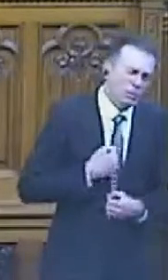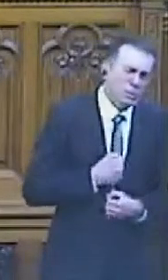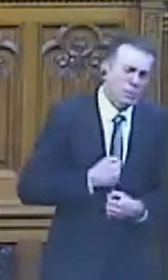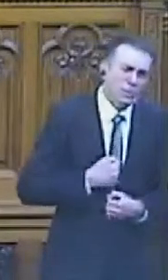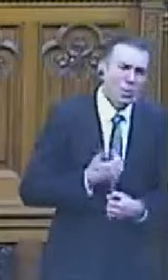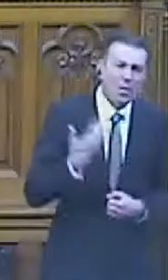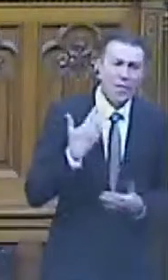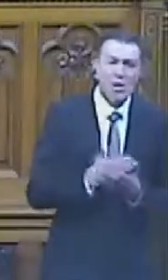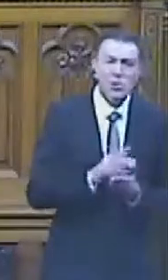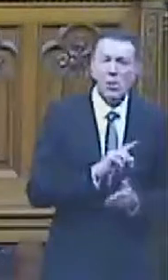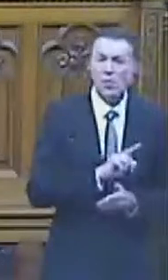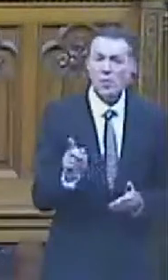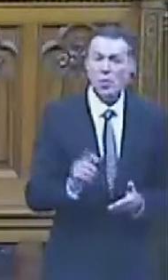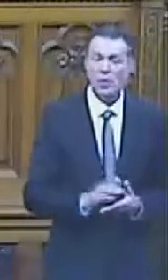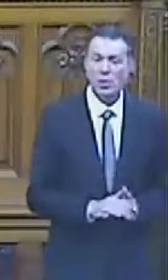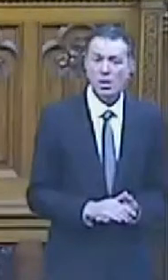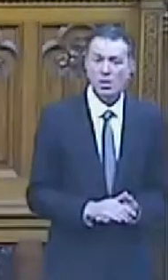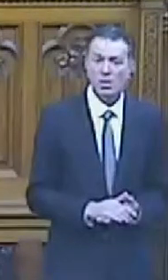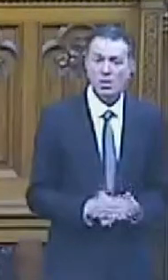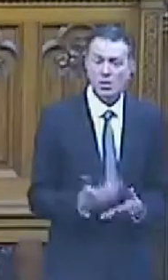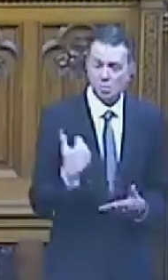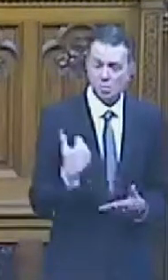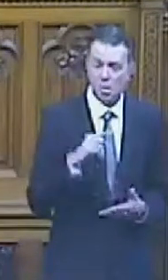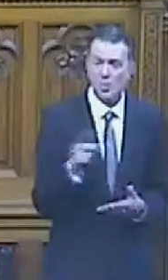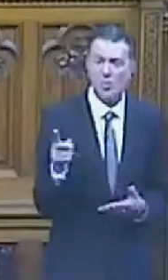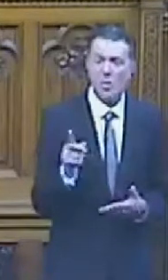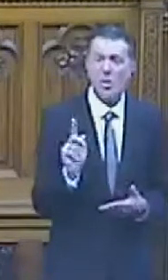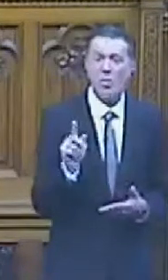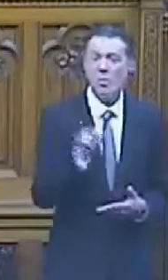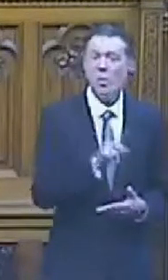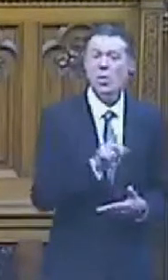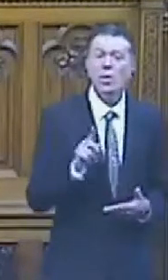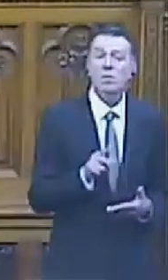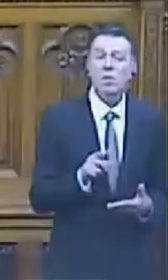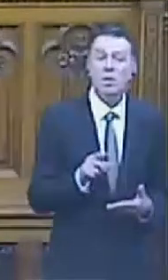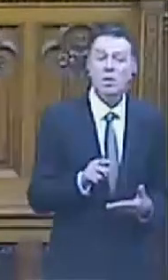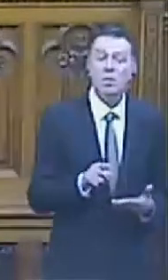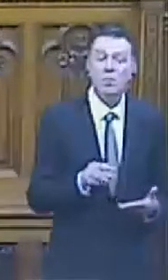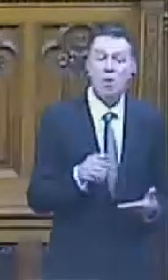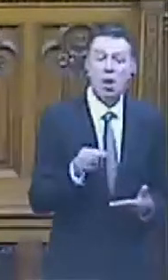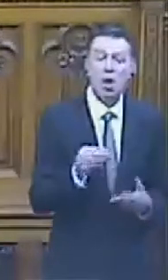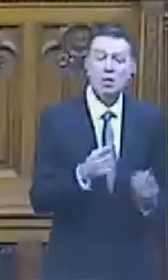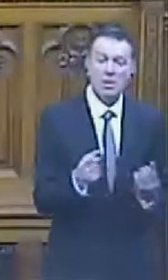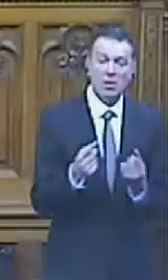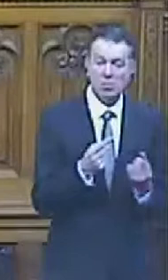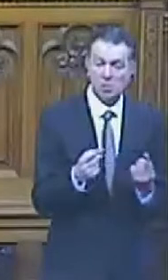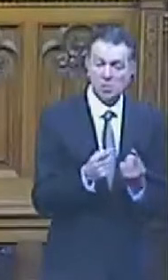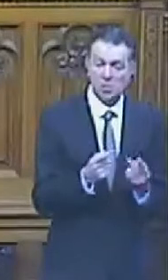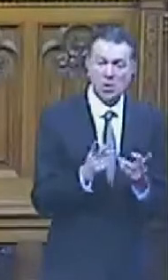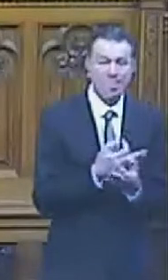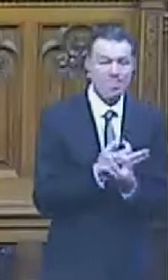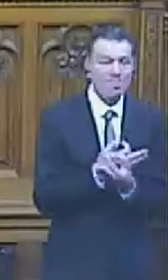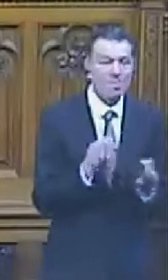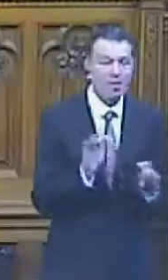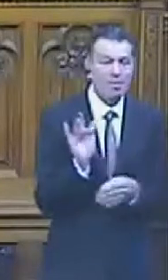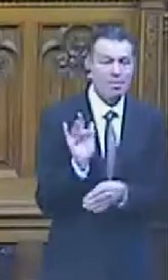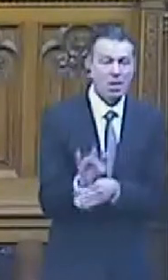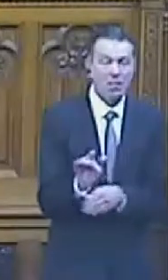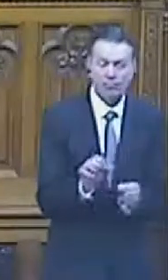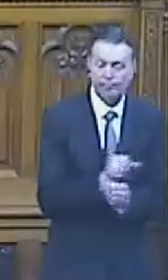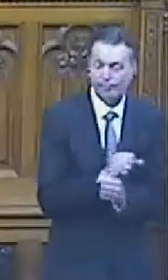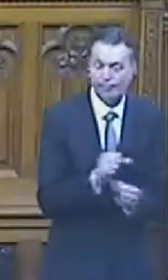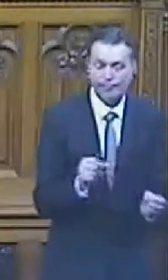verboten. Ja, das stimmt. Das wurde verboten. Aber die Polizei hat im Einzelfall nicht die Handhabe, dagegen